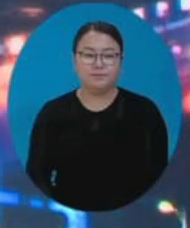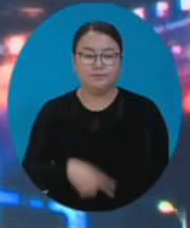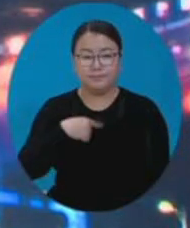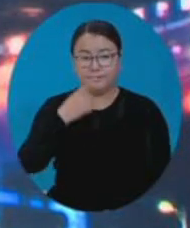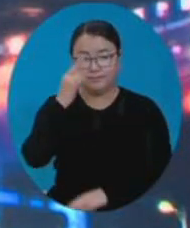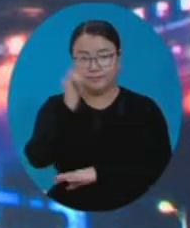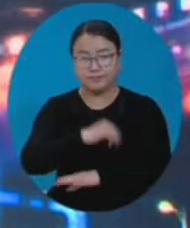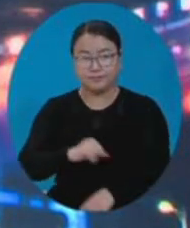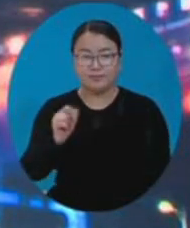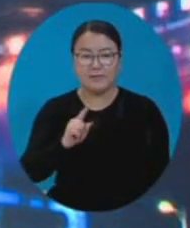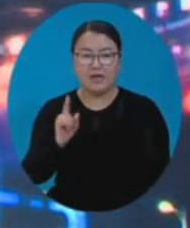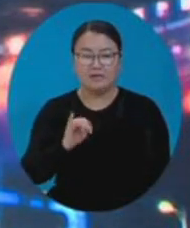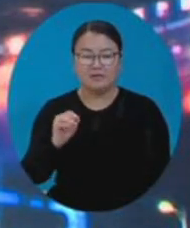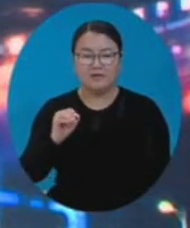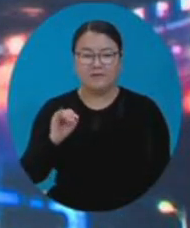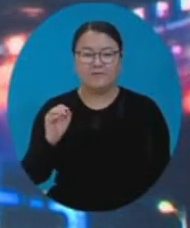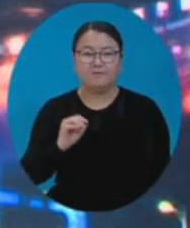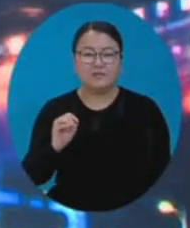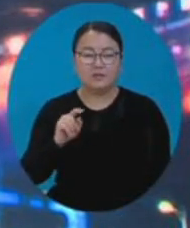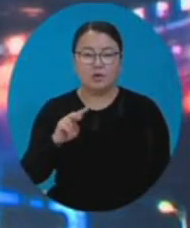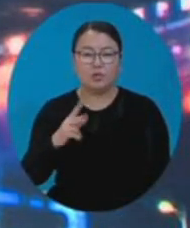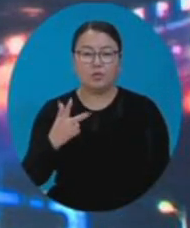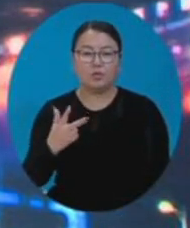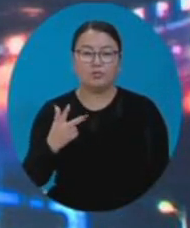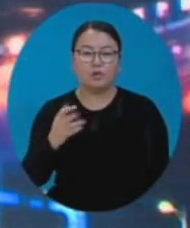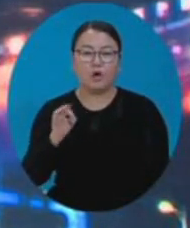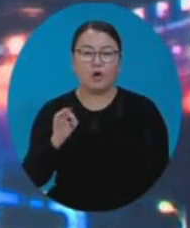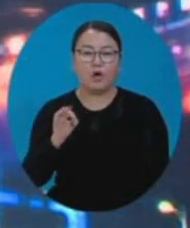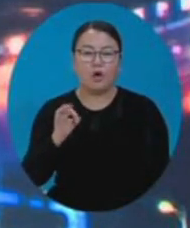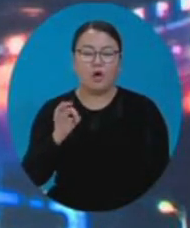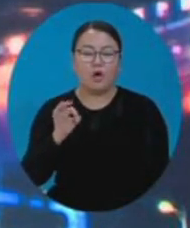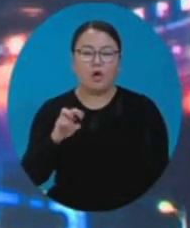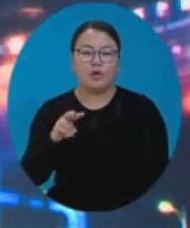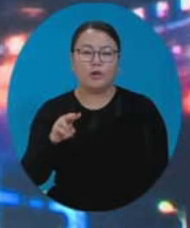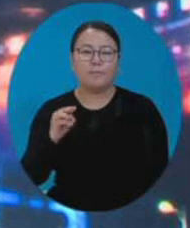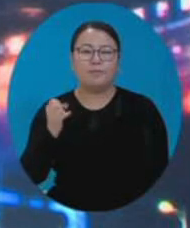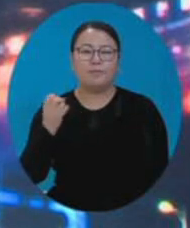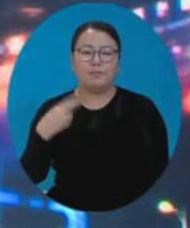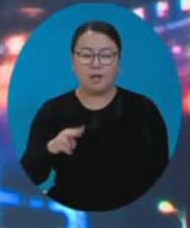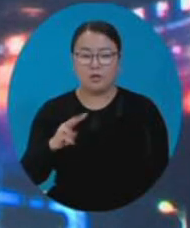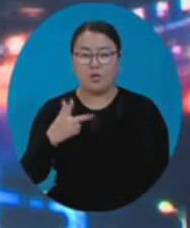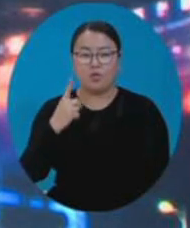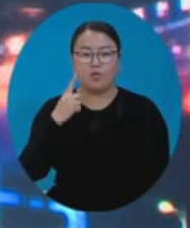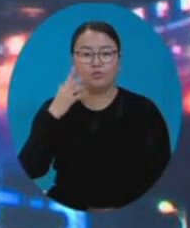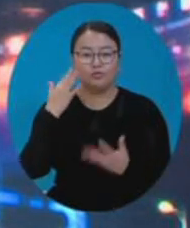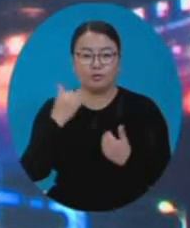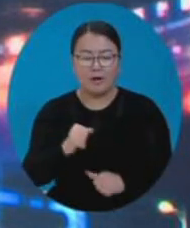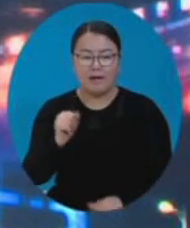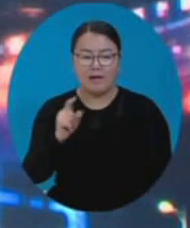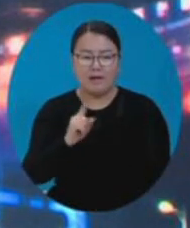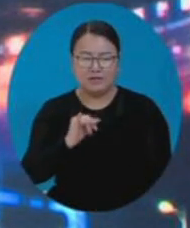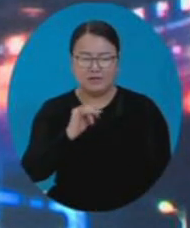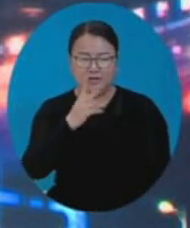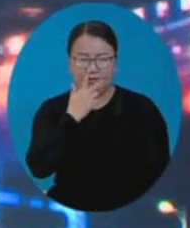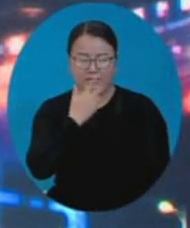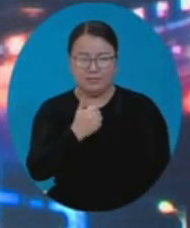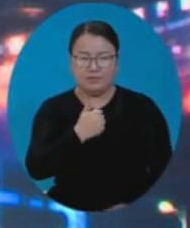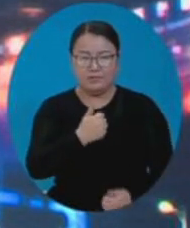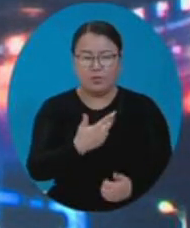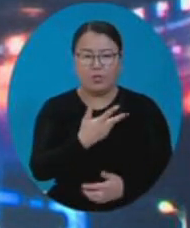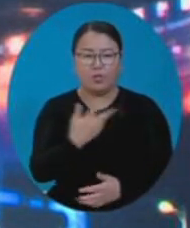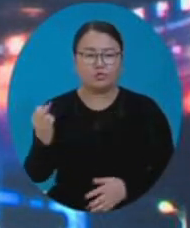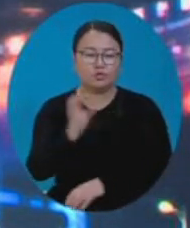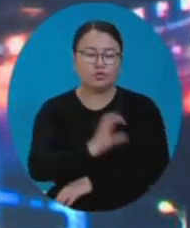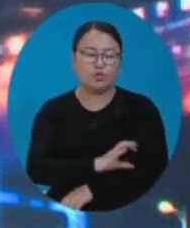Манай улсад Азийн физик шин 23 дугаар олимпиад 2 удаагаан болох гэж байна. Энэ олимпиадад Аз ТВ-ийн шилдэг 300 гаруй сурагчид